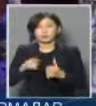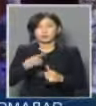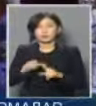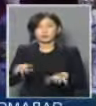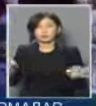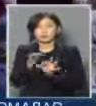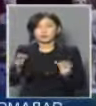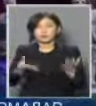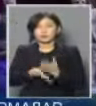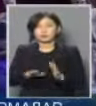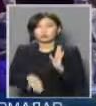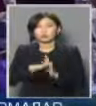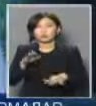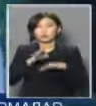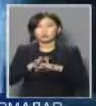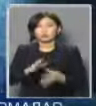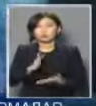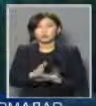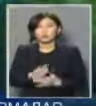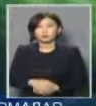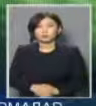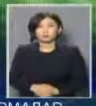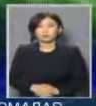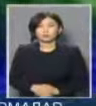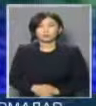ансамбль сүйемелдеуімен жоғарғы деңгейде орындады.